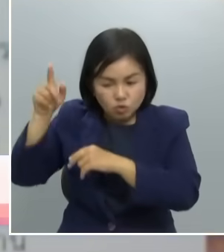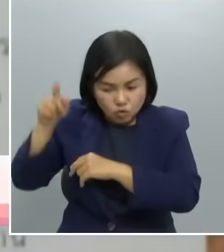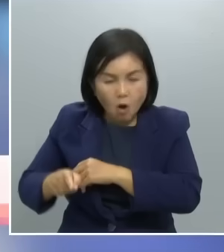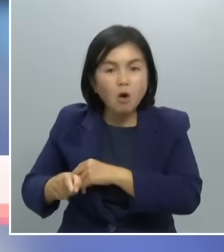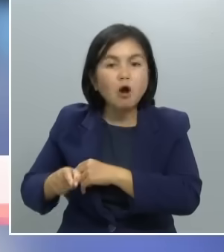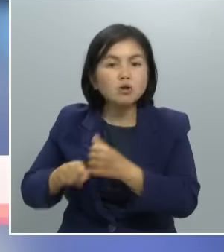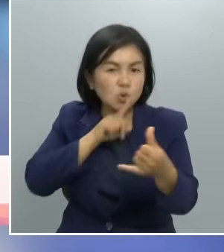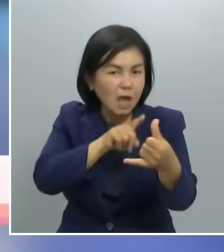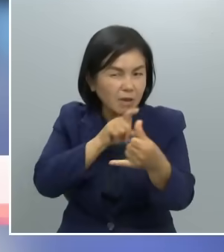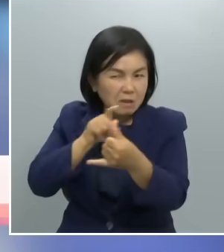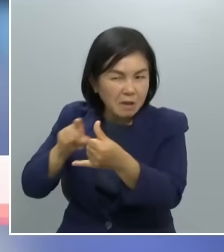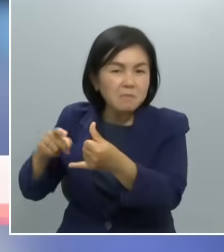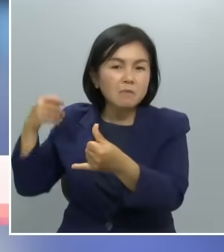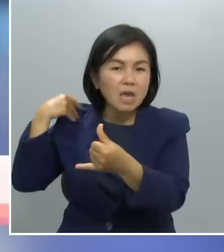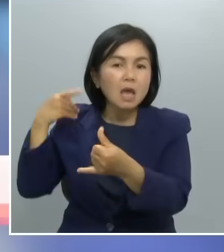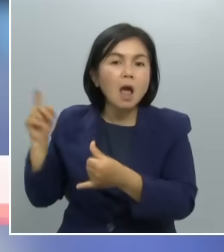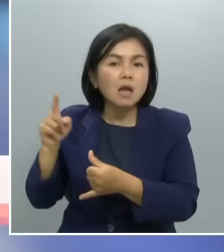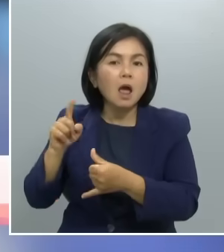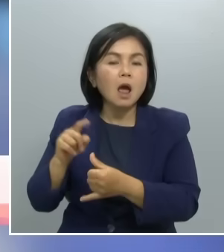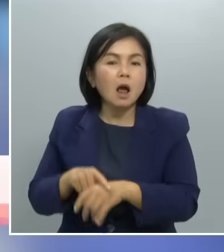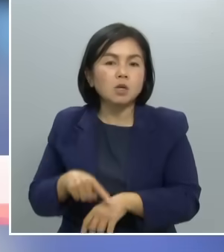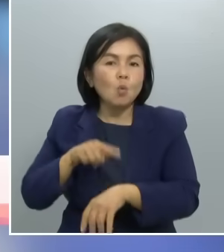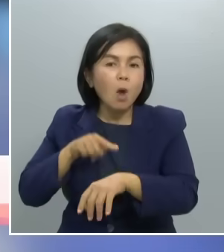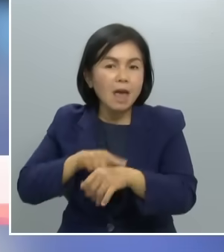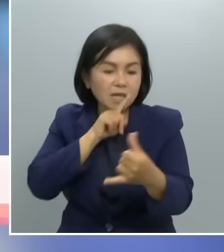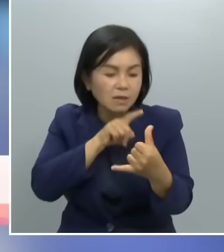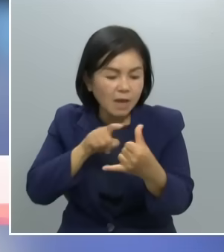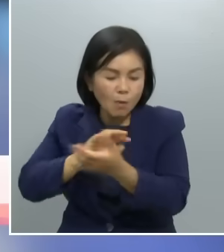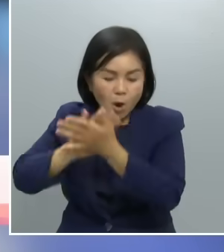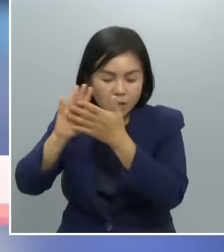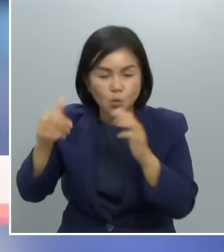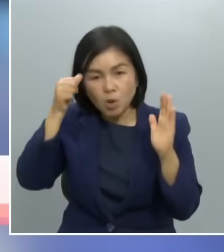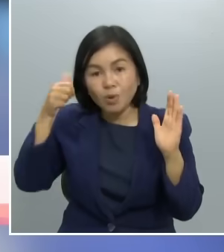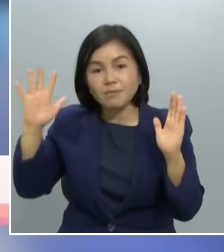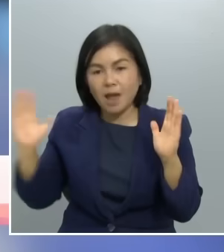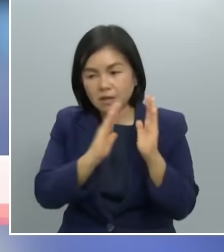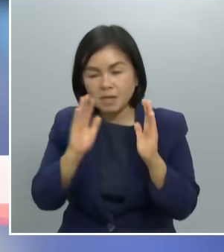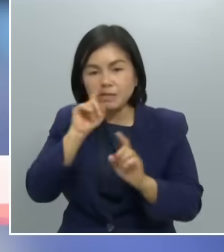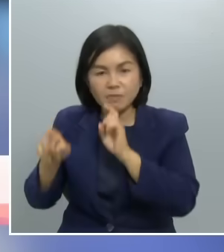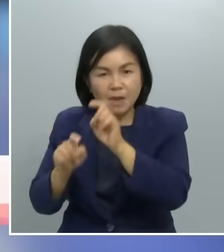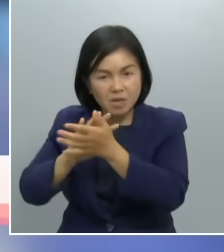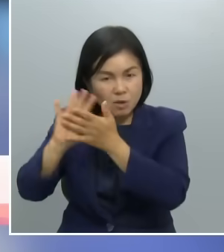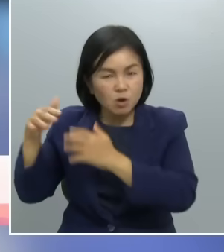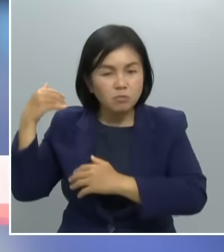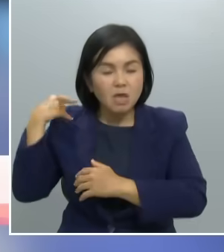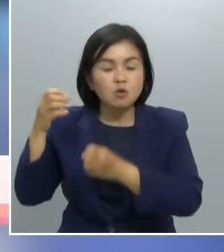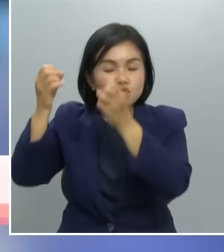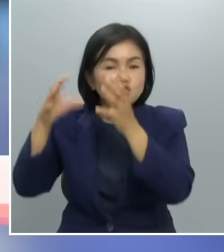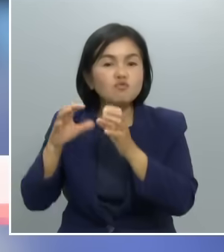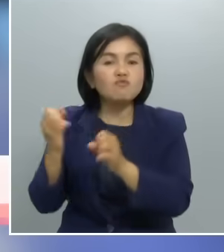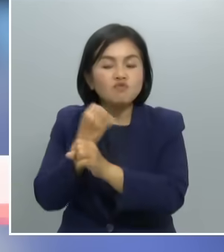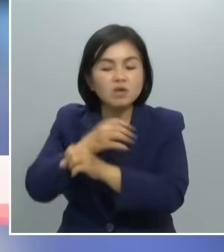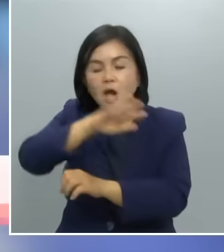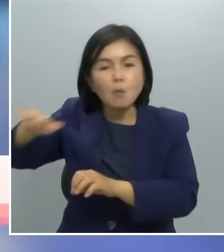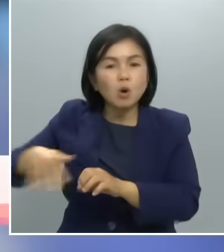ถูกสอบสวนนะครับโดยมีกำหนดให้สอบสวนแล้วให้เสร็จภายใน15วันครับคุณผู้ชมครับ แล้วก็ให้ครูฝึกทุกนายนะคะย้าย